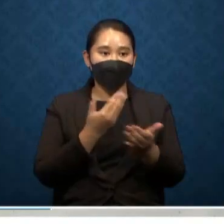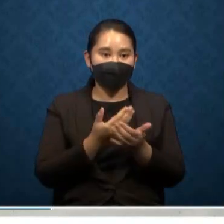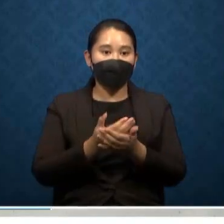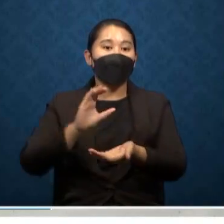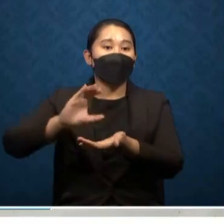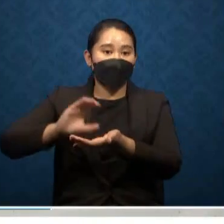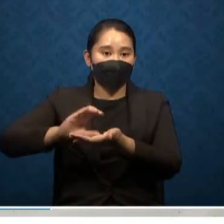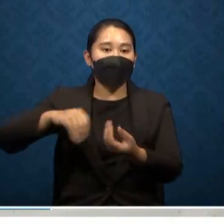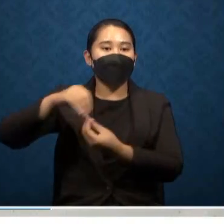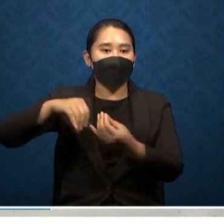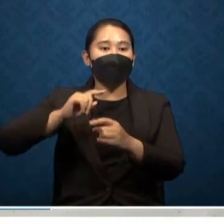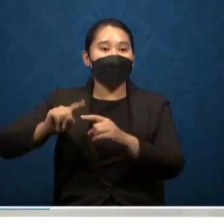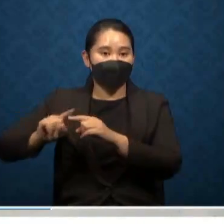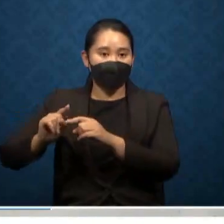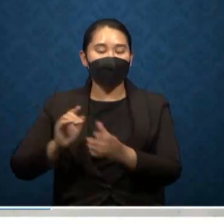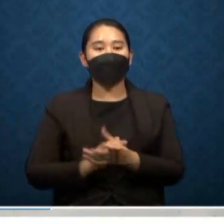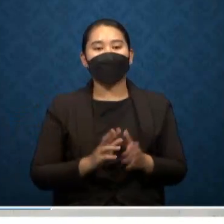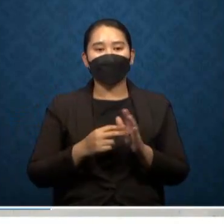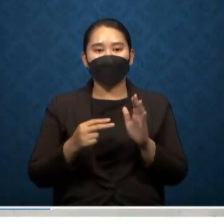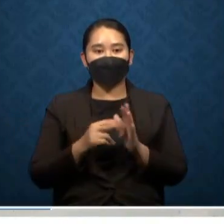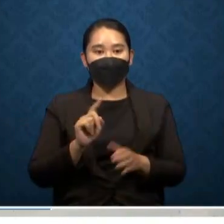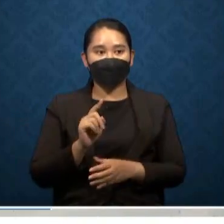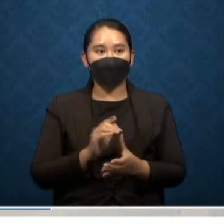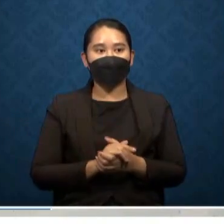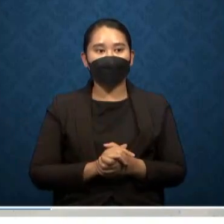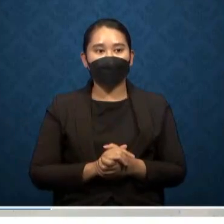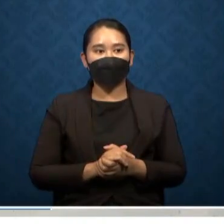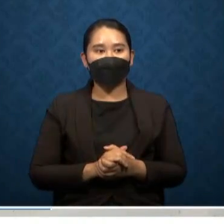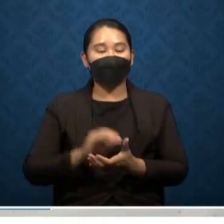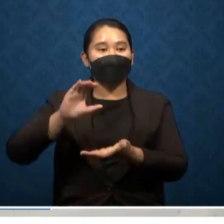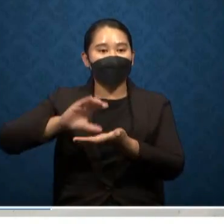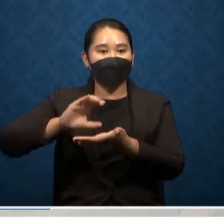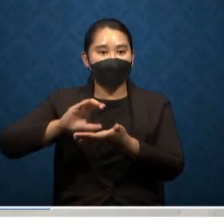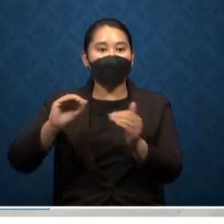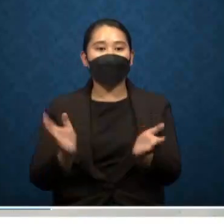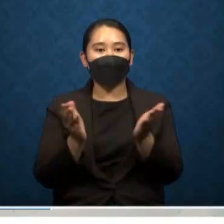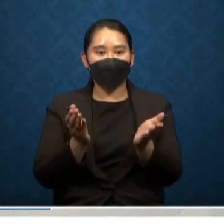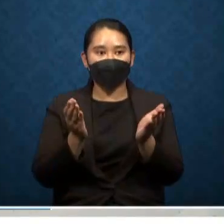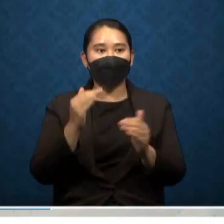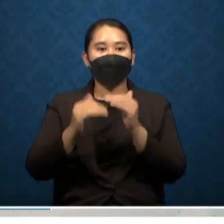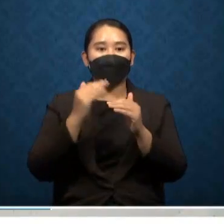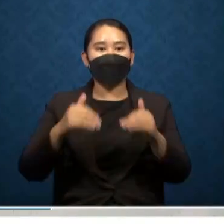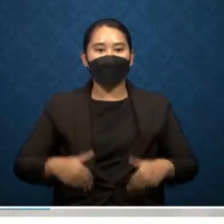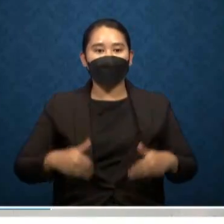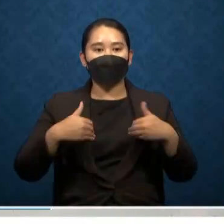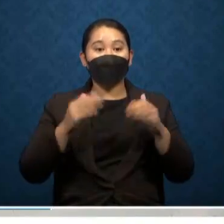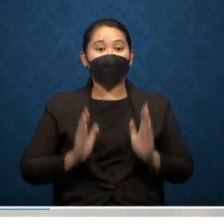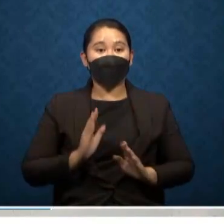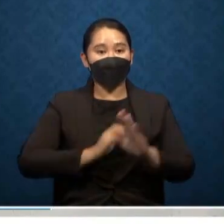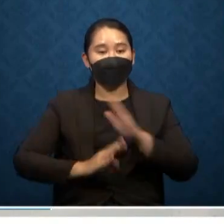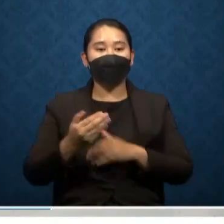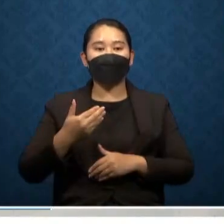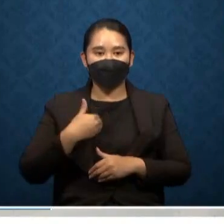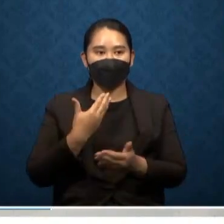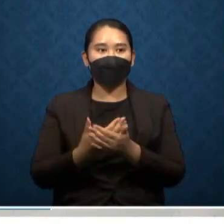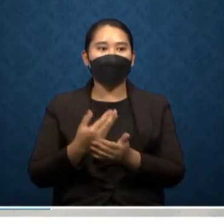นหรือทุนหมุนเวียนต่างๆนะครับซึ่งก็ได้มีเรียกเก็บจากกองทุนส่งเสริมและพัฒนาคุณภาพชีวิตคนพิการนั้นไ